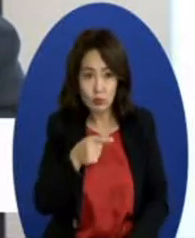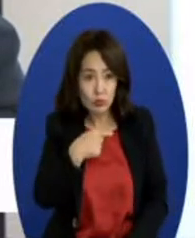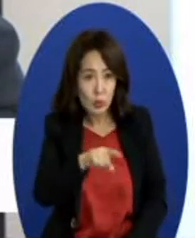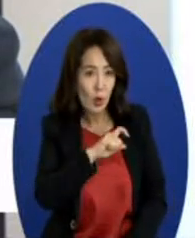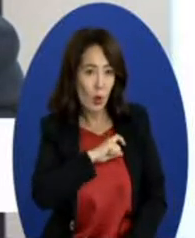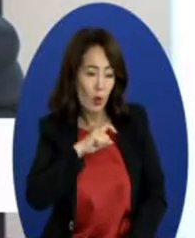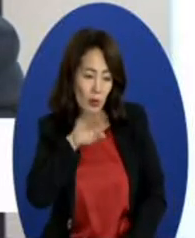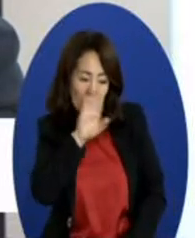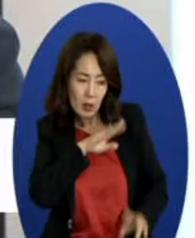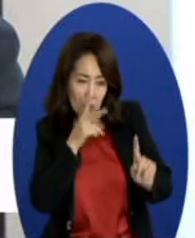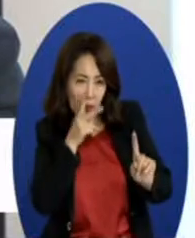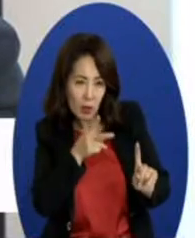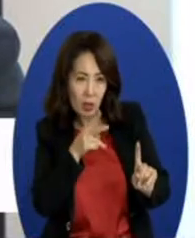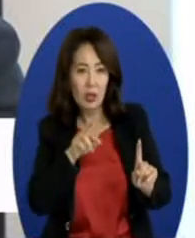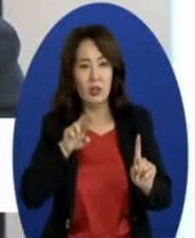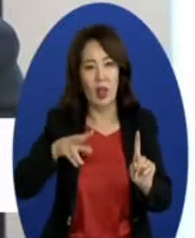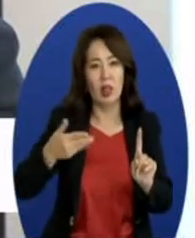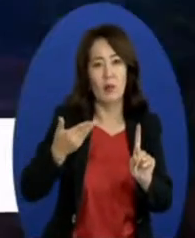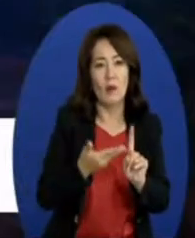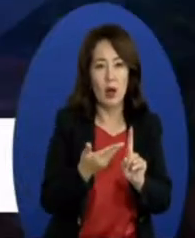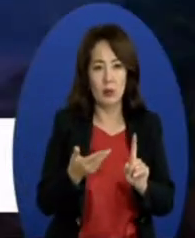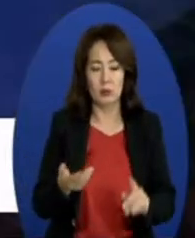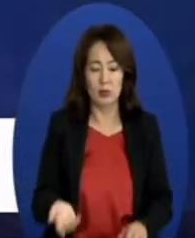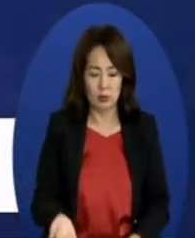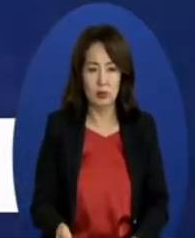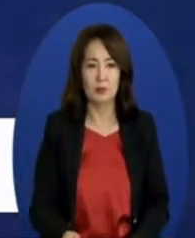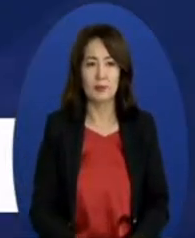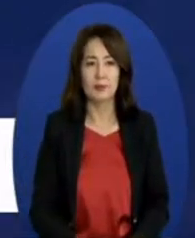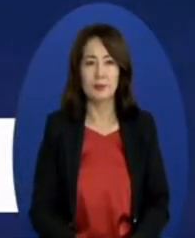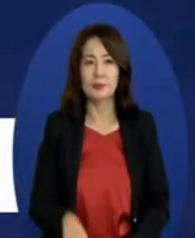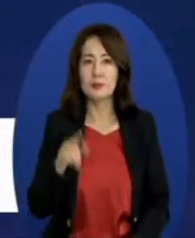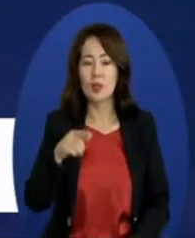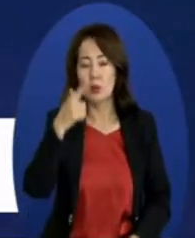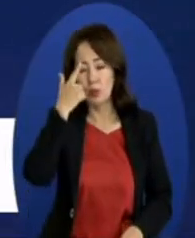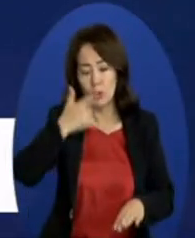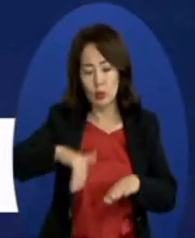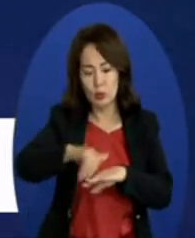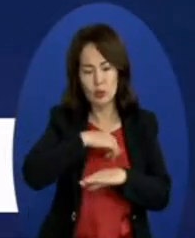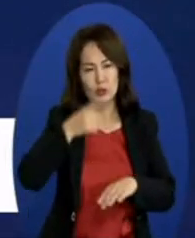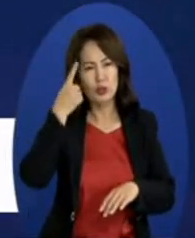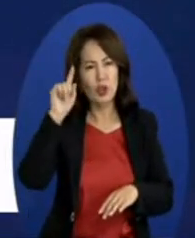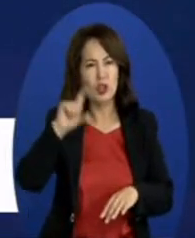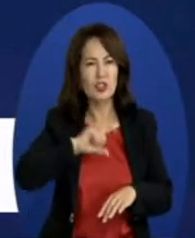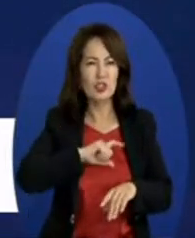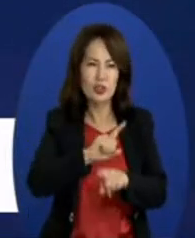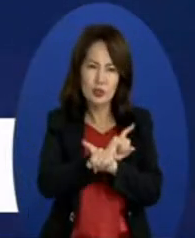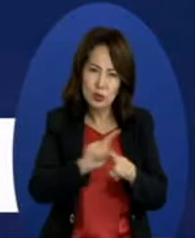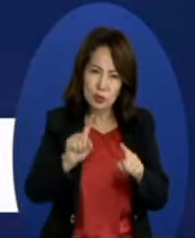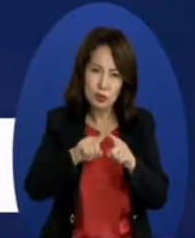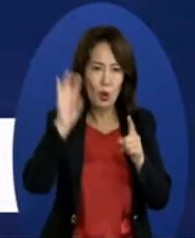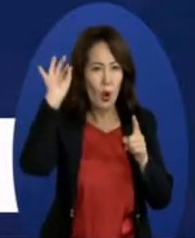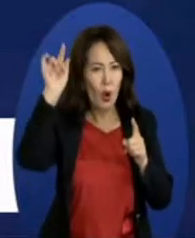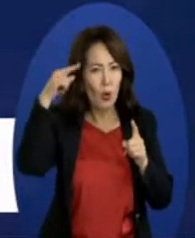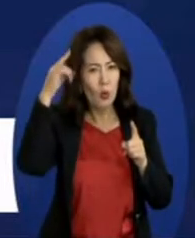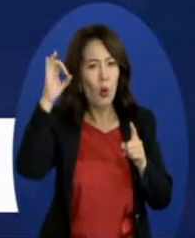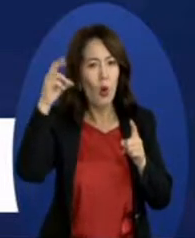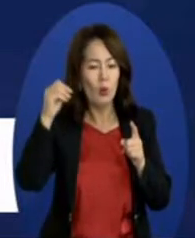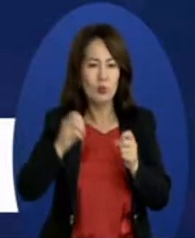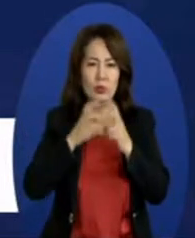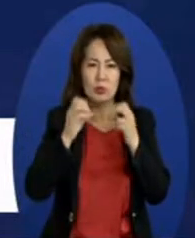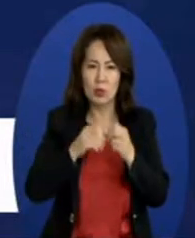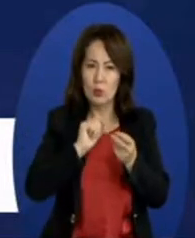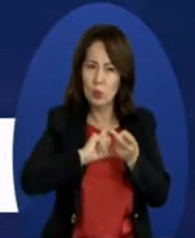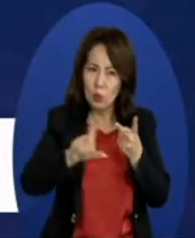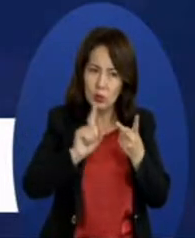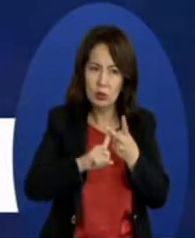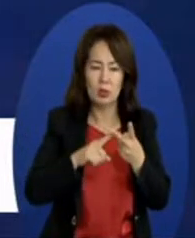хувийн байдлыг нь харгалз үзэж оногдуулах боломжтой ял гэж үзэж байгаа. Монгол улс зохиогч эрх зөрчигдөх оюуны өмчийн бүтээлийг үнэлэх зах зээл нийлүүлэх